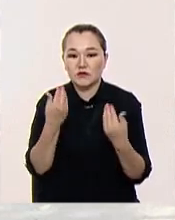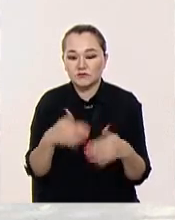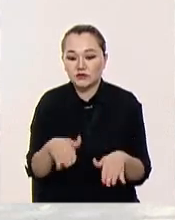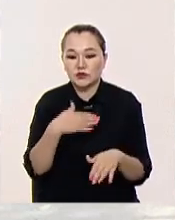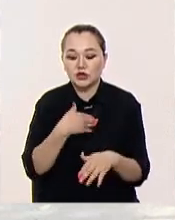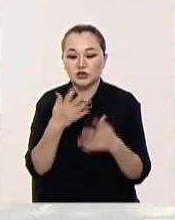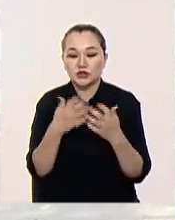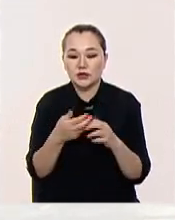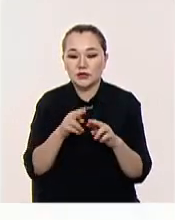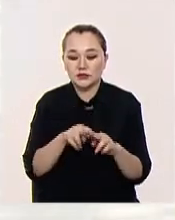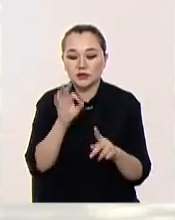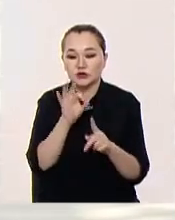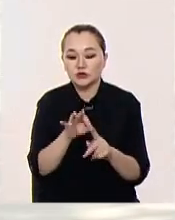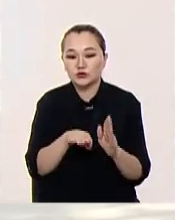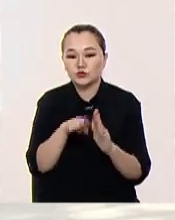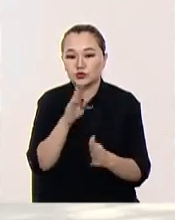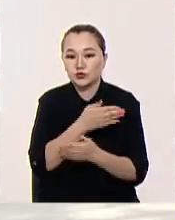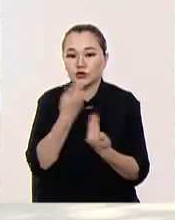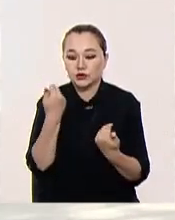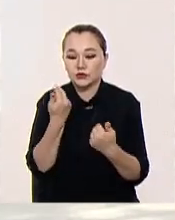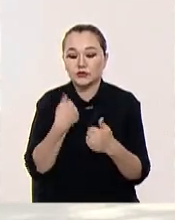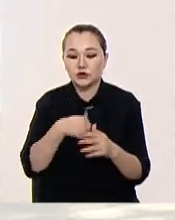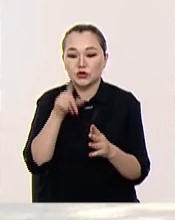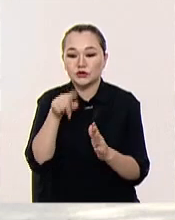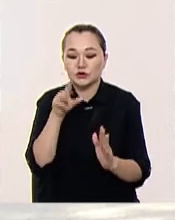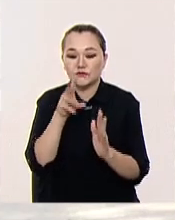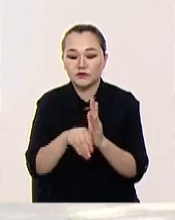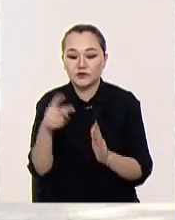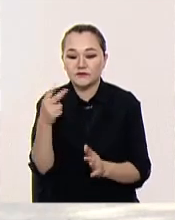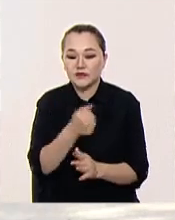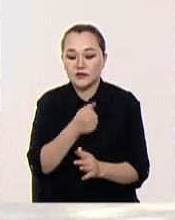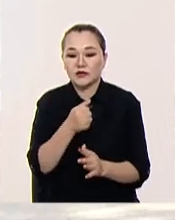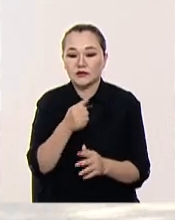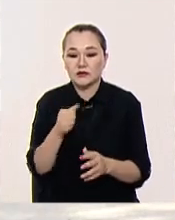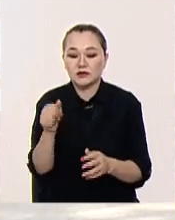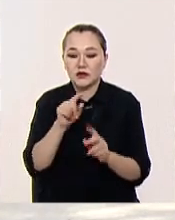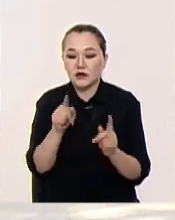Я считаю, это нецелесообразно. Я считаю, что даже введение вот этих 2 недель не